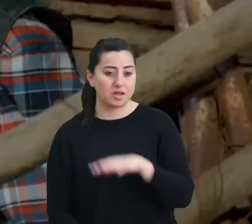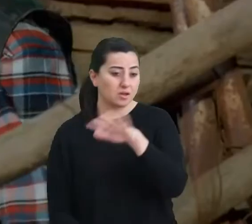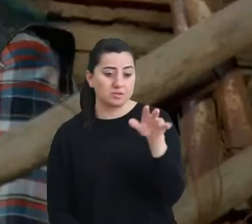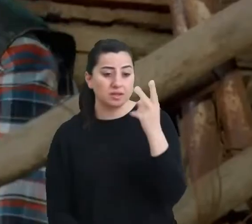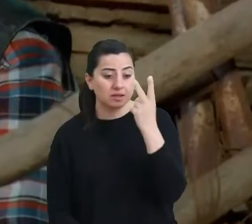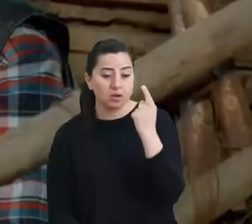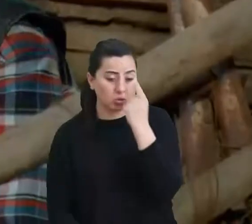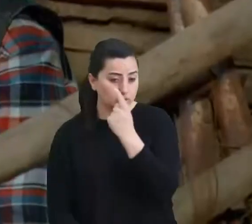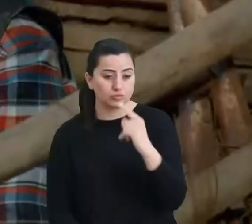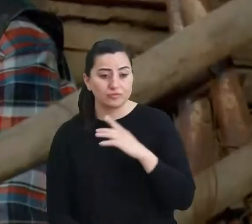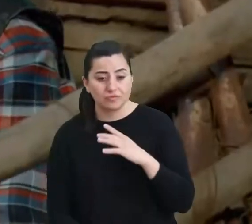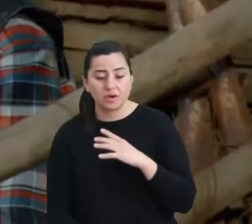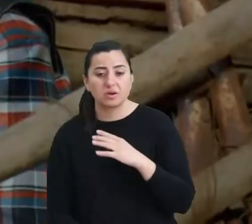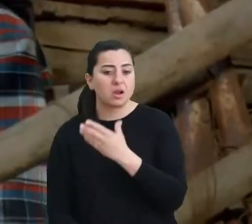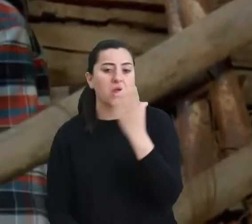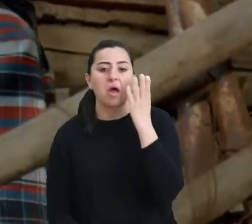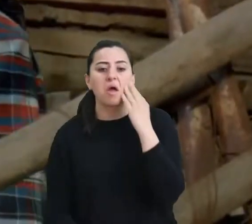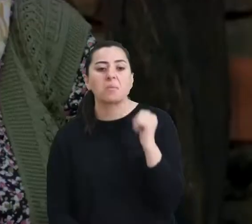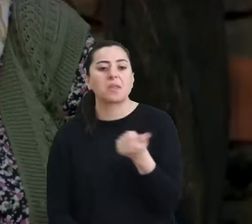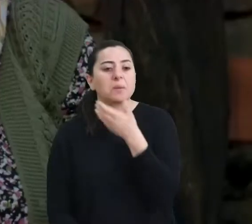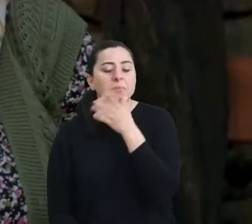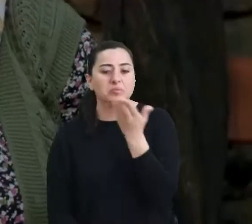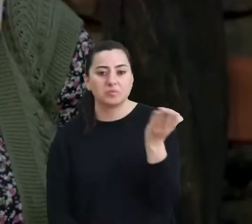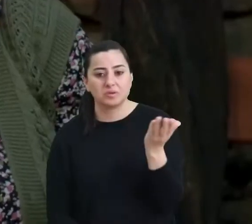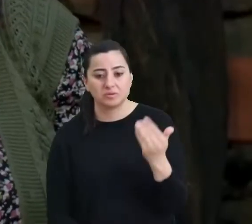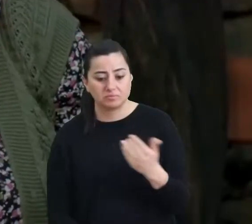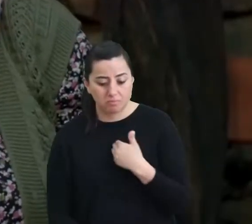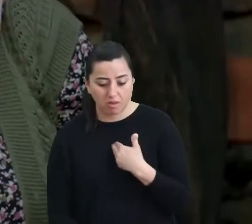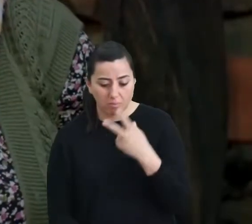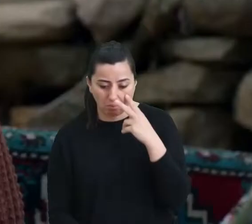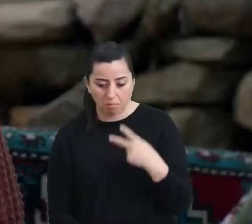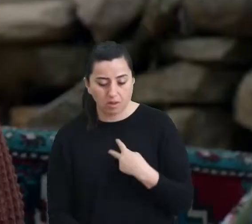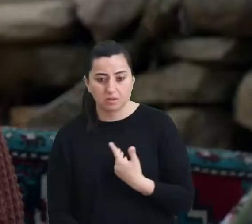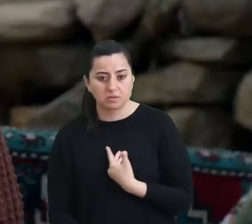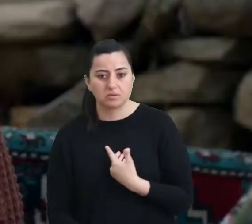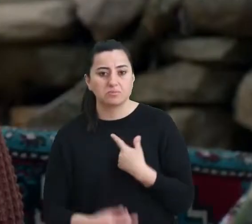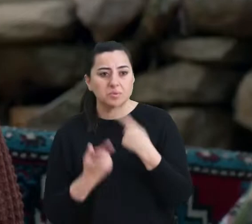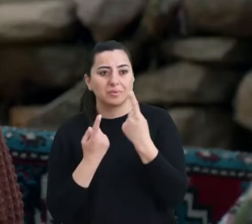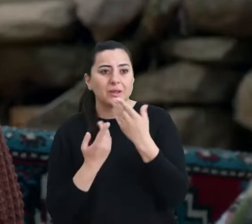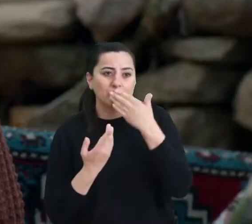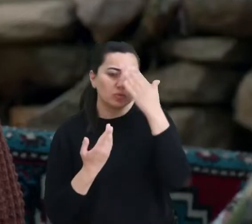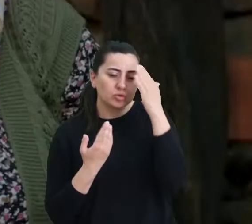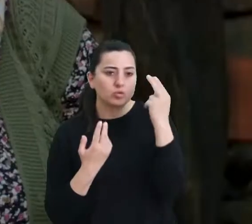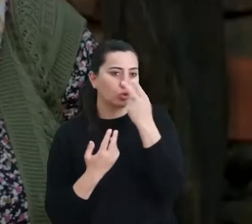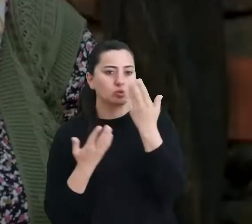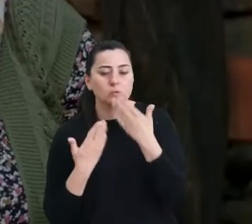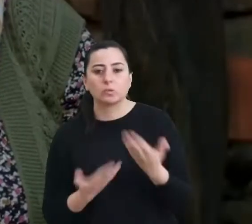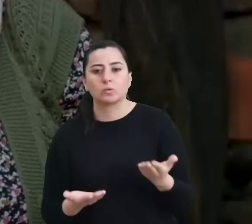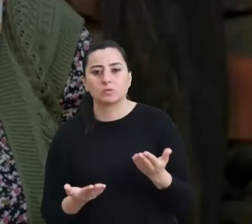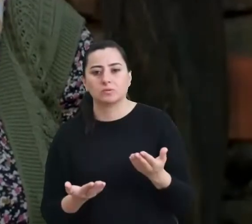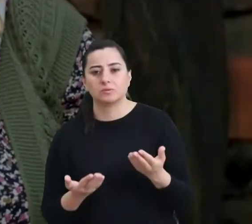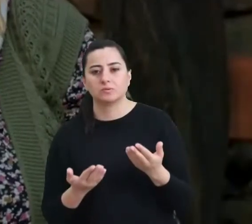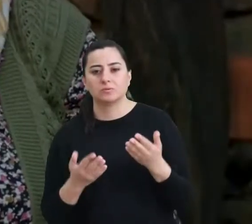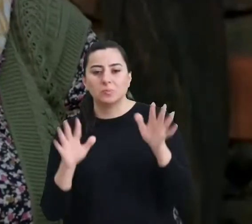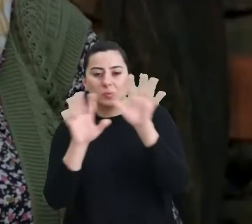var. Kim farkında? Hiç. Bir de beni bak. Bir de ne bile yok. Böyle